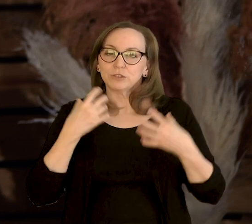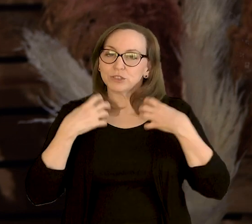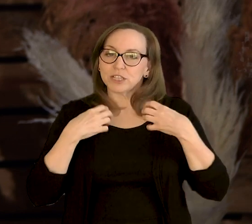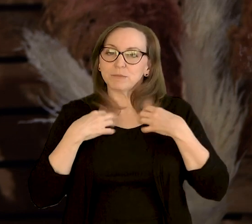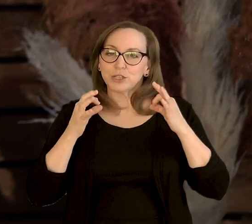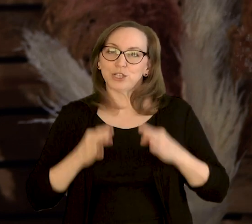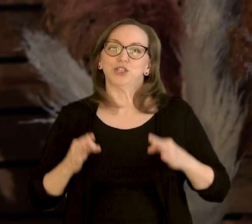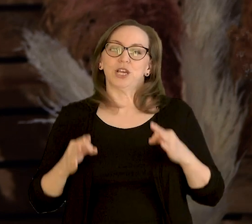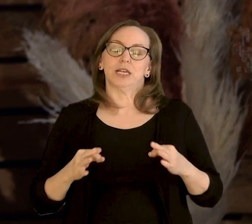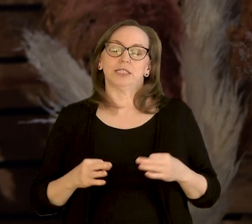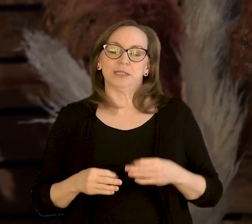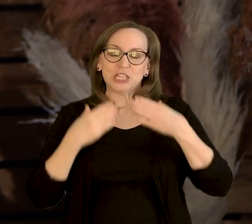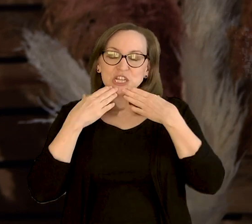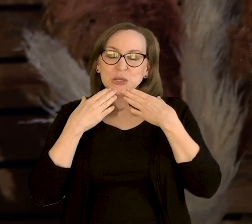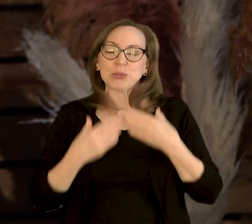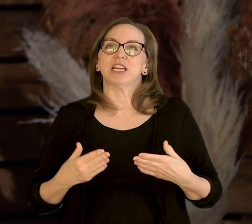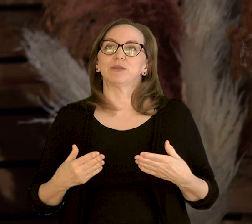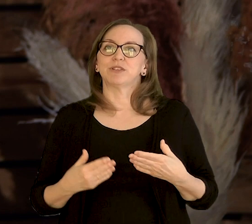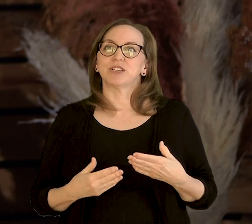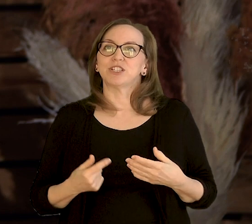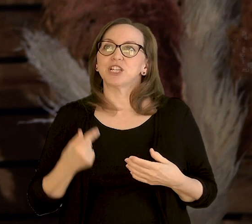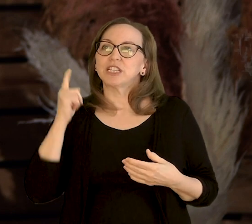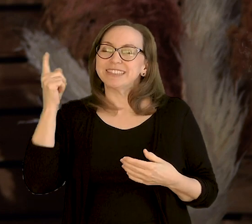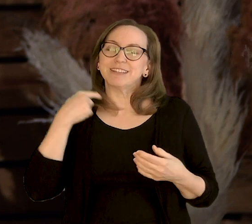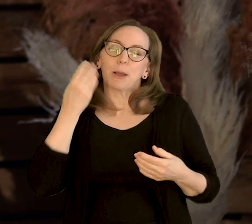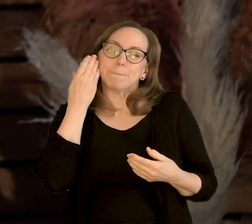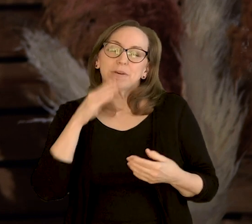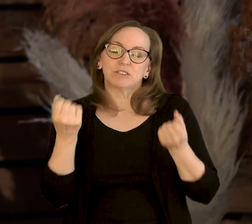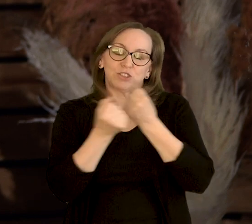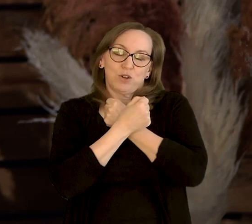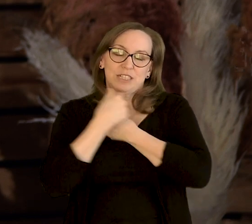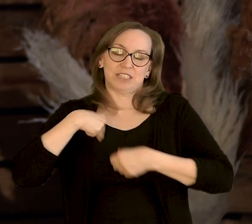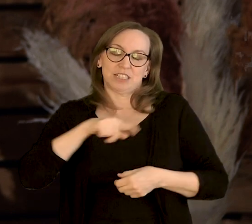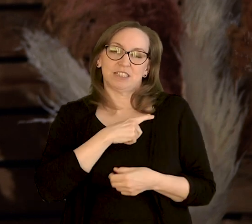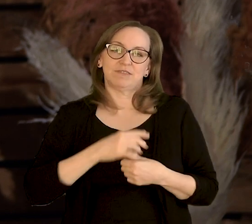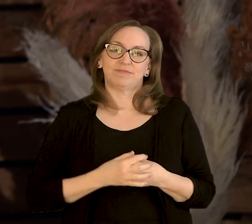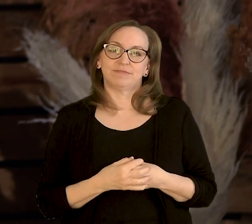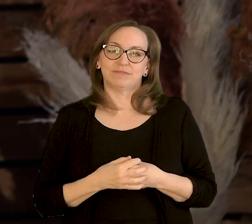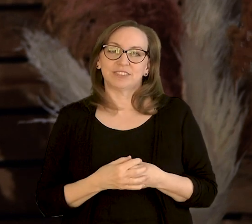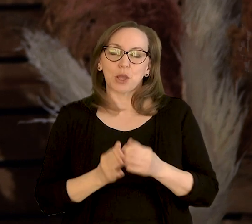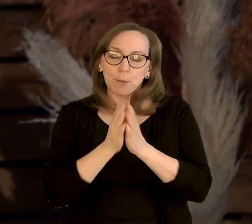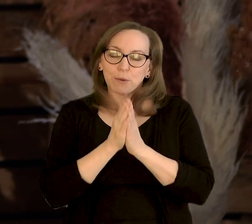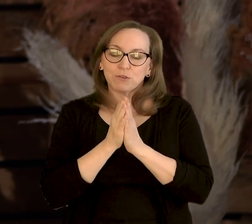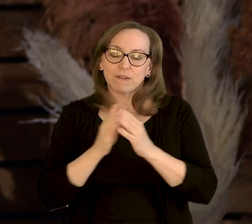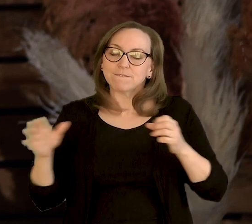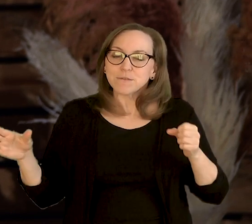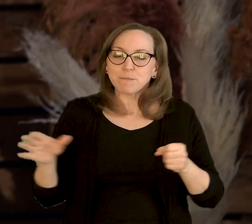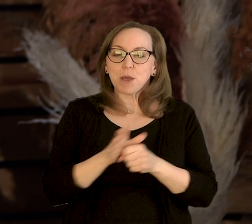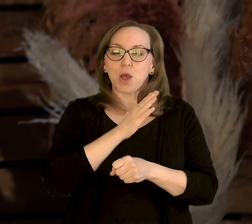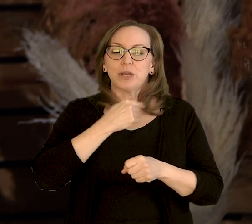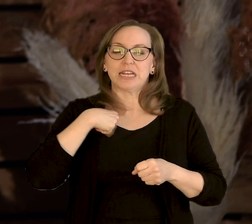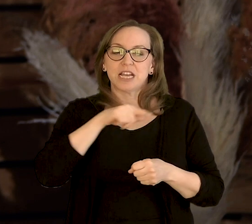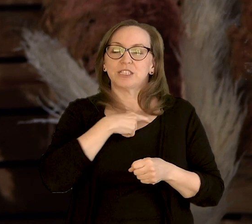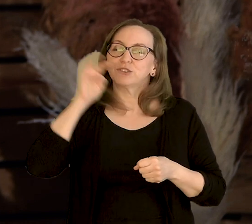dzisiaj. Dziękujemy Ci za to, że tak nas kochasz. Prosimy, wypełnij nas